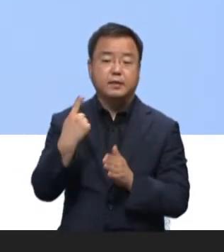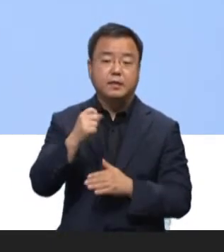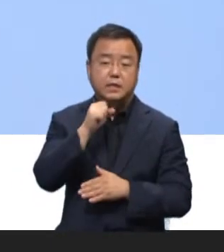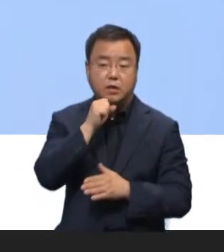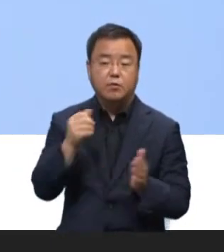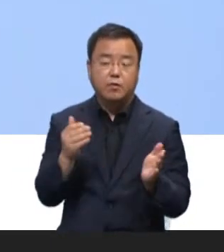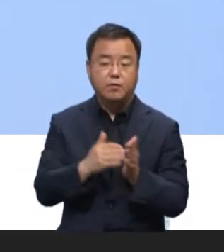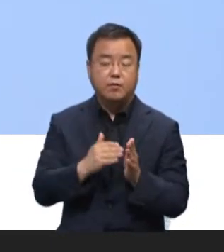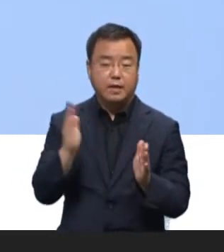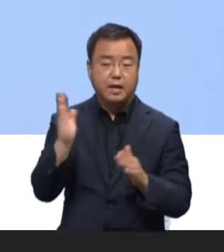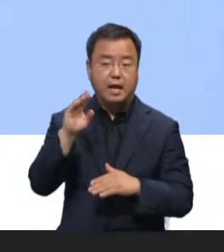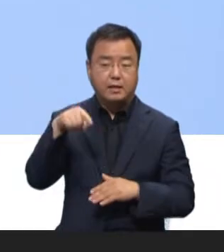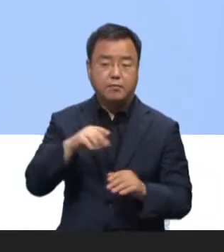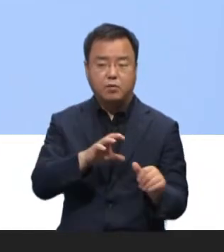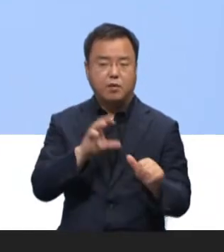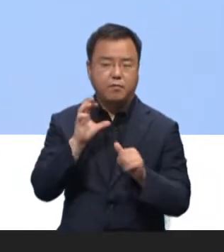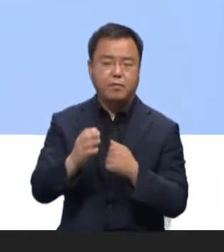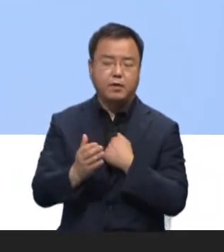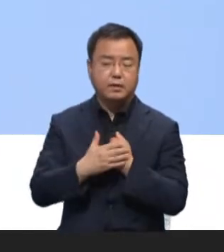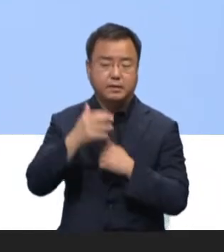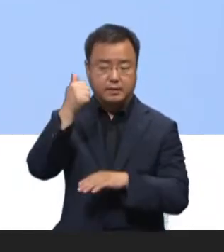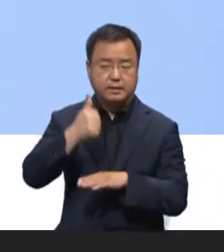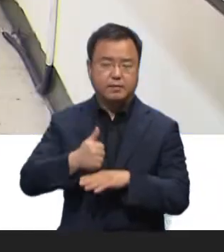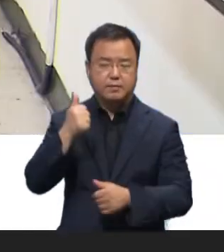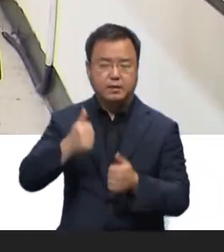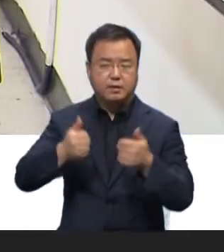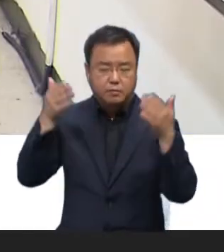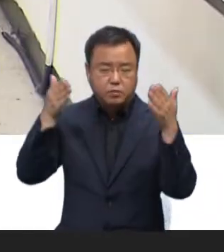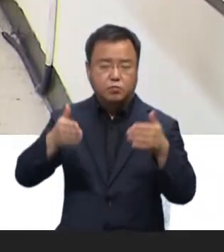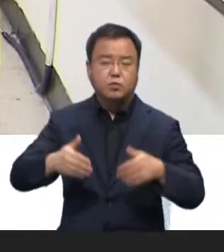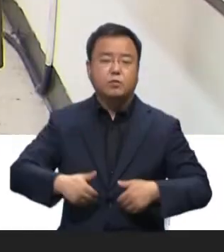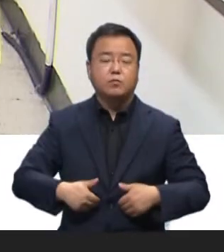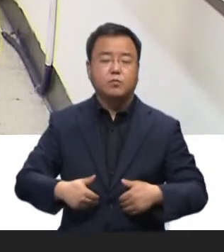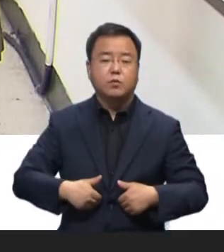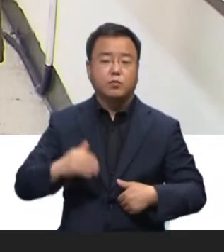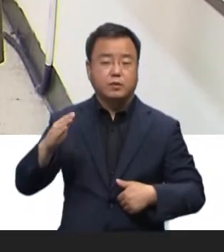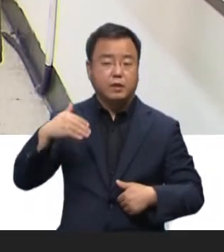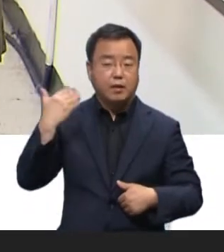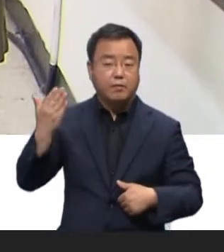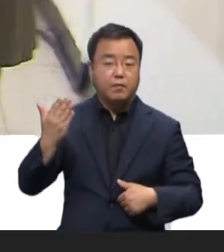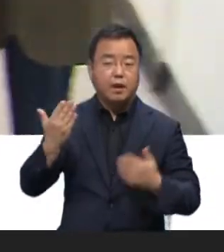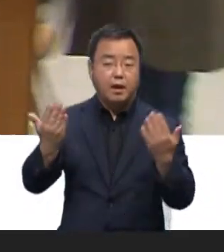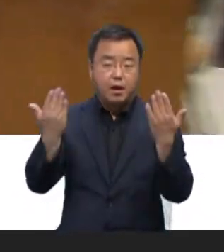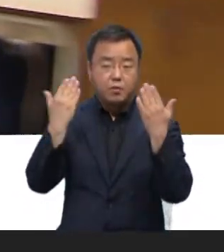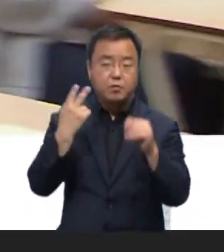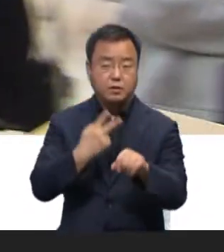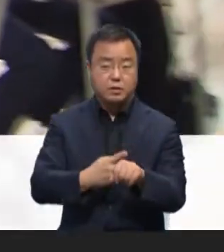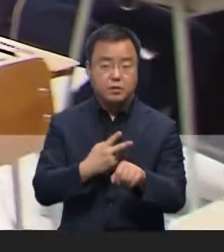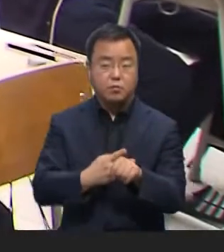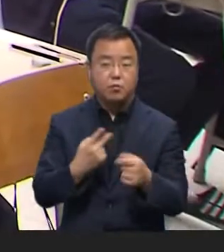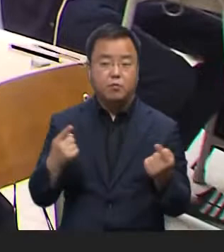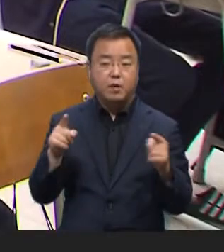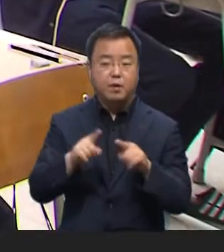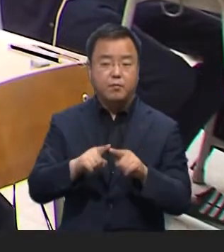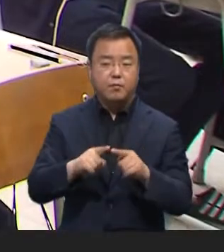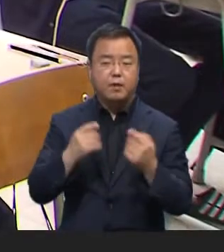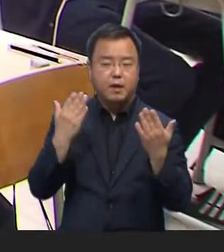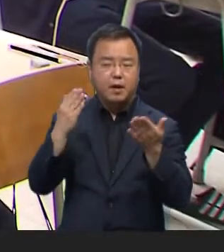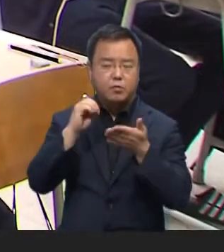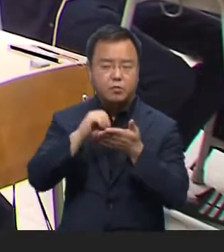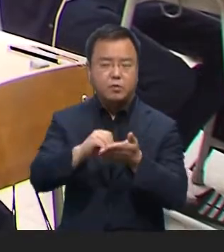되기 때문에 일단 이 기말고사에 집중을 해야 하구요 이후엔 앞서 말씀드렸다시피 학교 선생님들과 함께 입시 전략을 짤 필요가